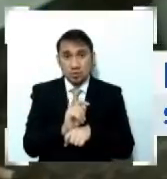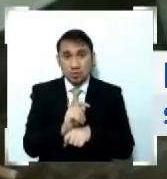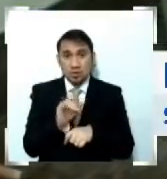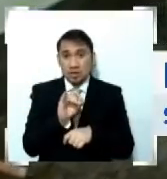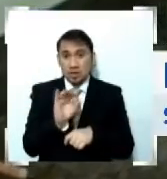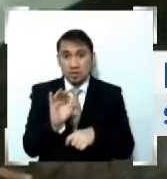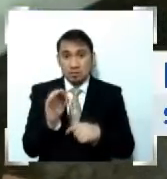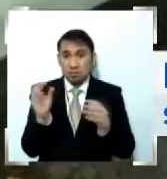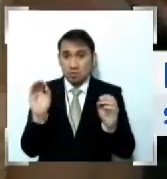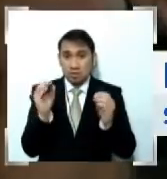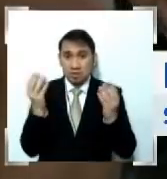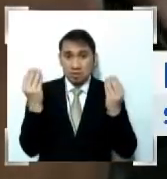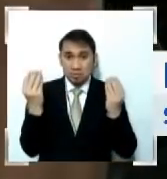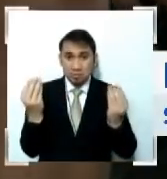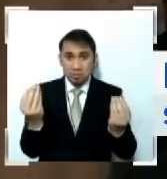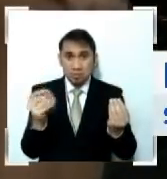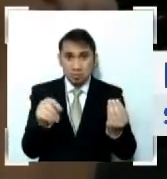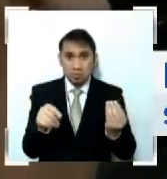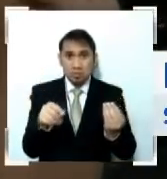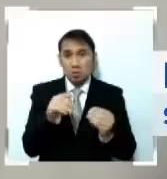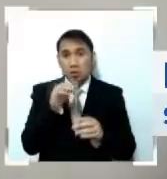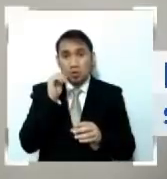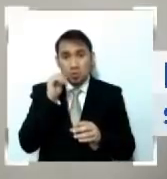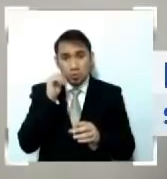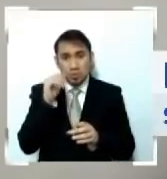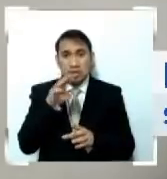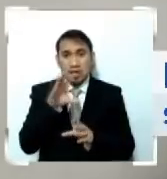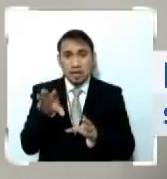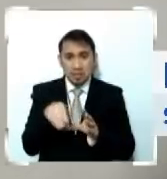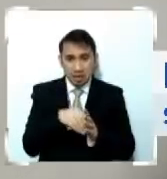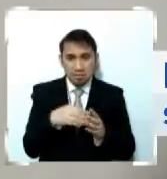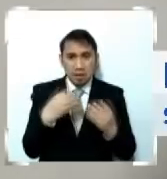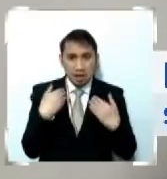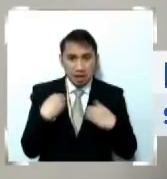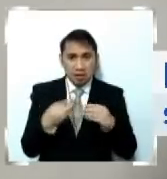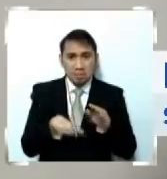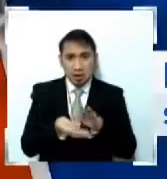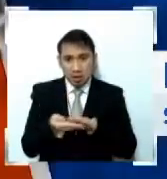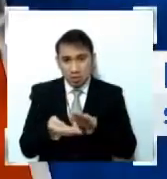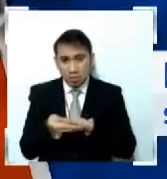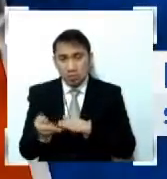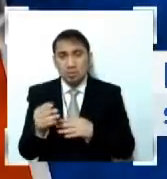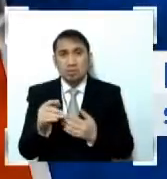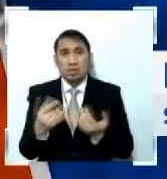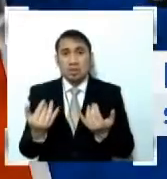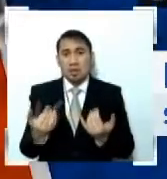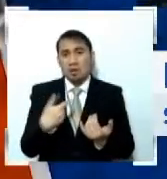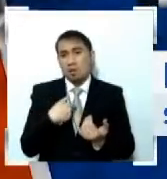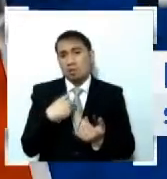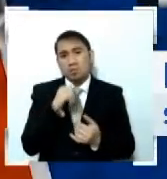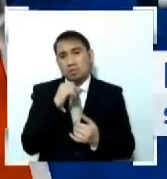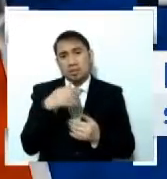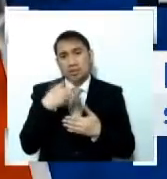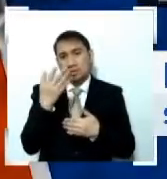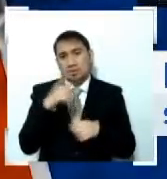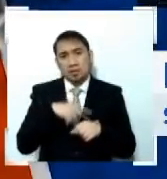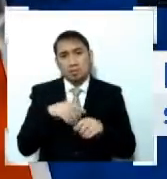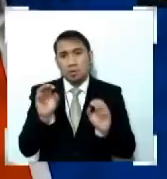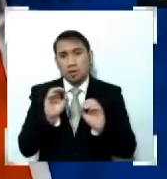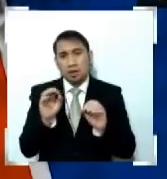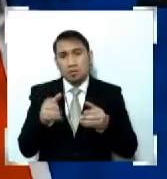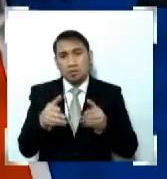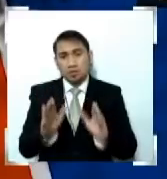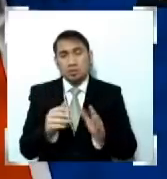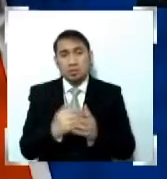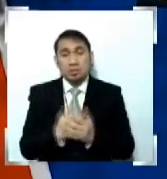lang po, yan ang kakibat po. Maging aral po sa amin, wala na po talaga akong pahintulutan dyan. Sa datos ng DOH, mahigit 5,000